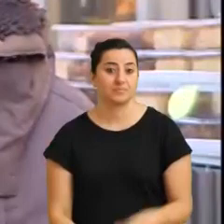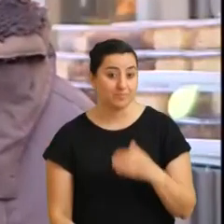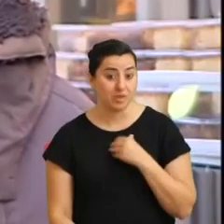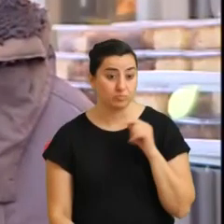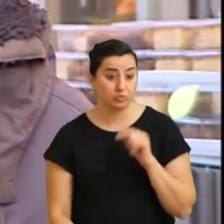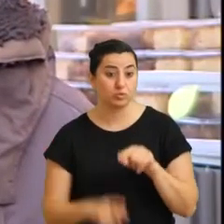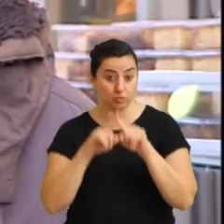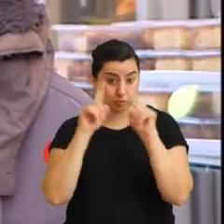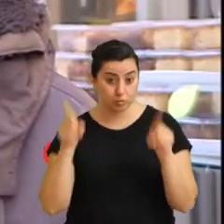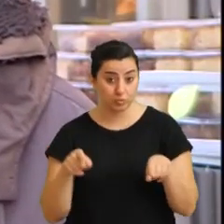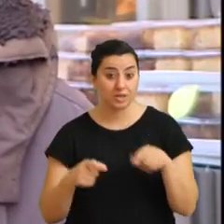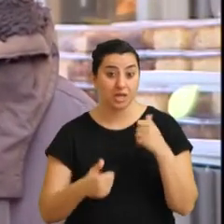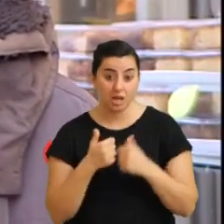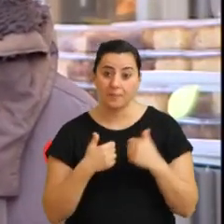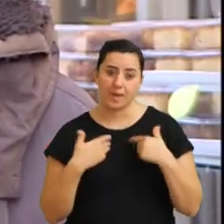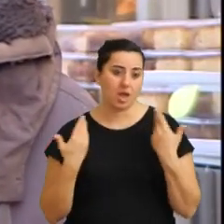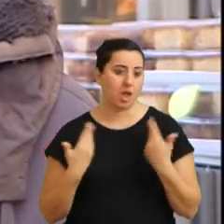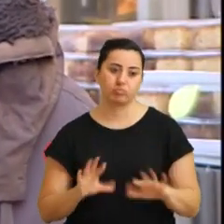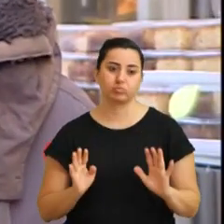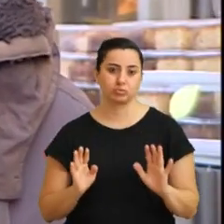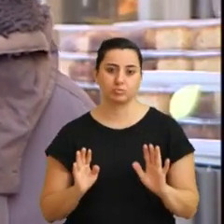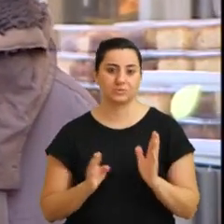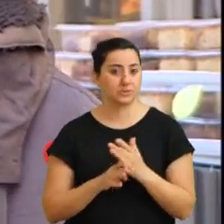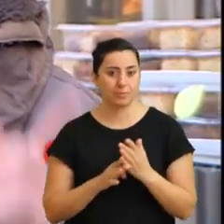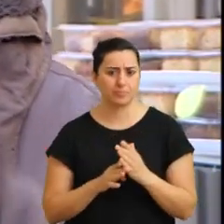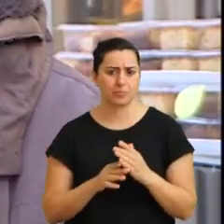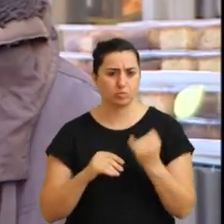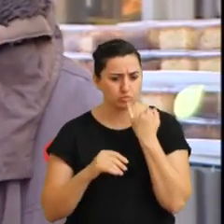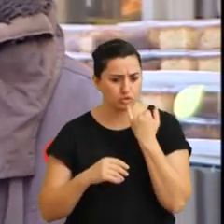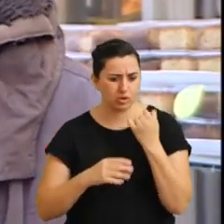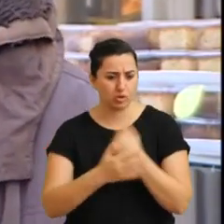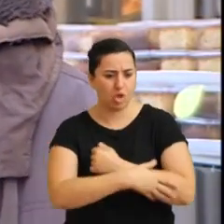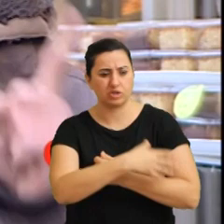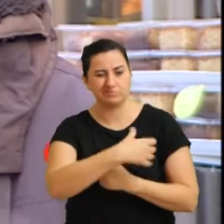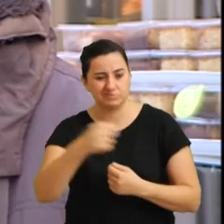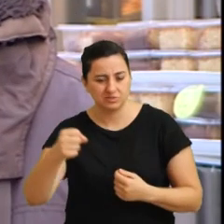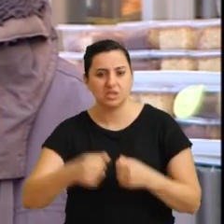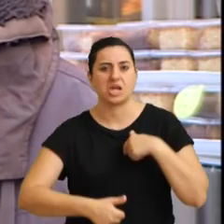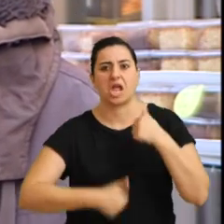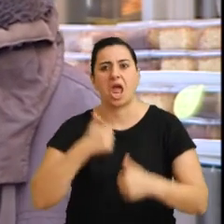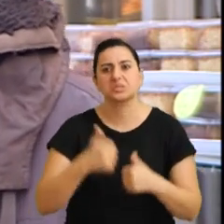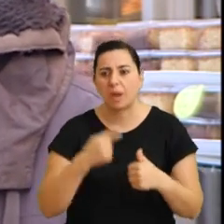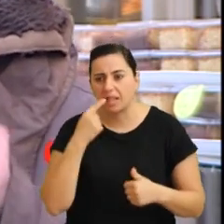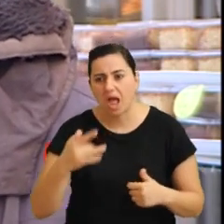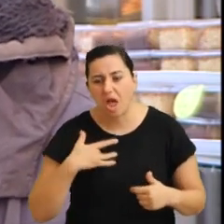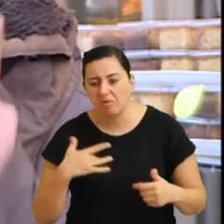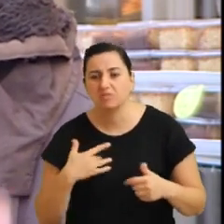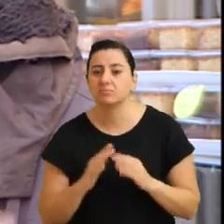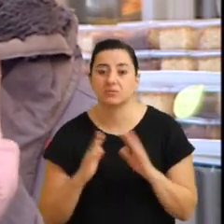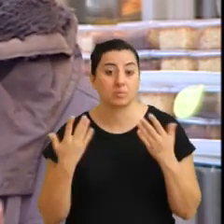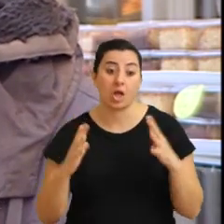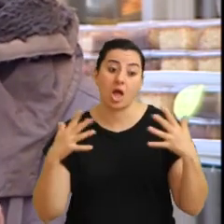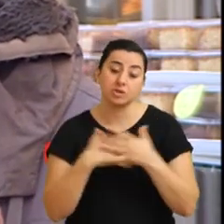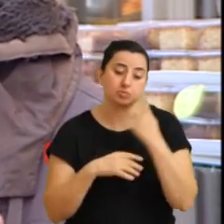Ben bu dükkanın önünde yapılan yarışmayı asla ama asla kabul etmiyorum. Çünkü müşteriyi kolundan çekti, yarışmadayım diye yalvardı. Asıl